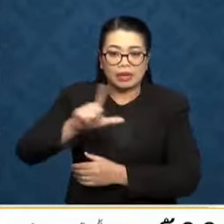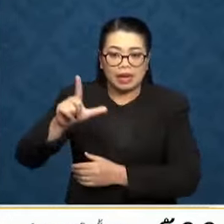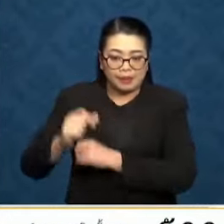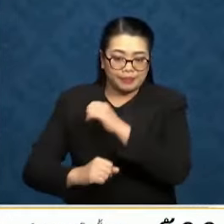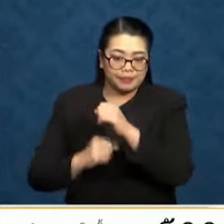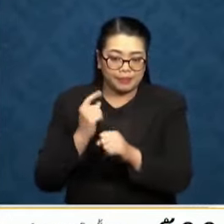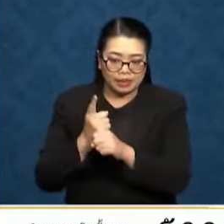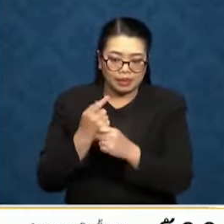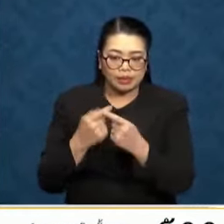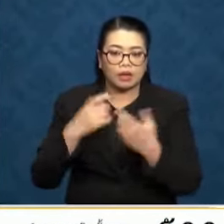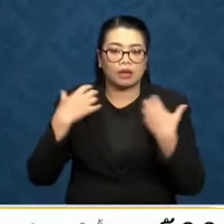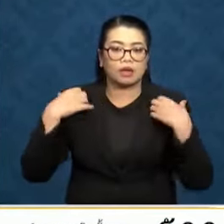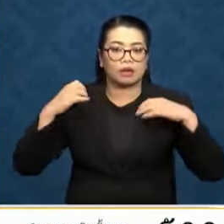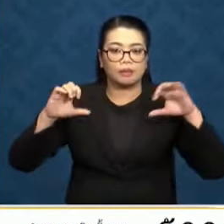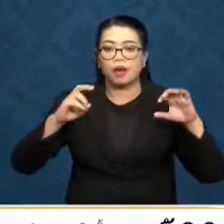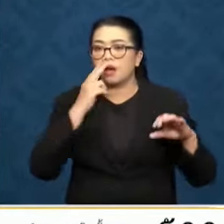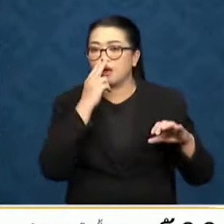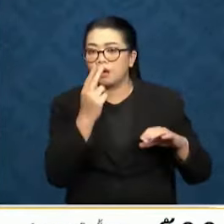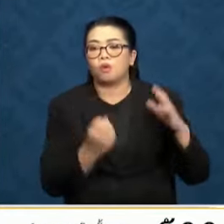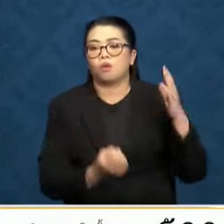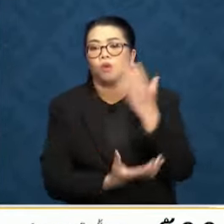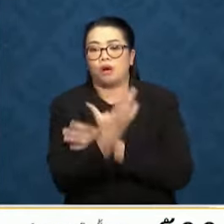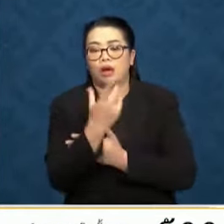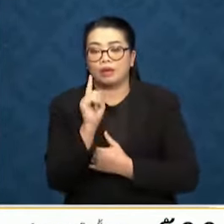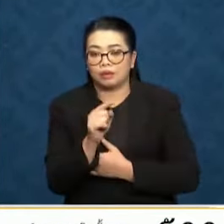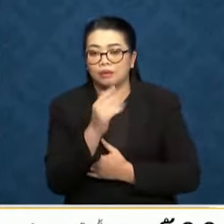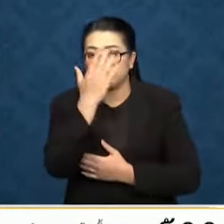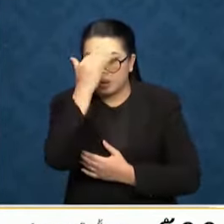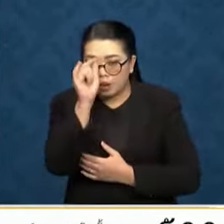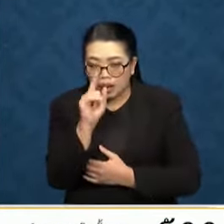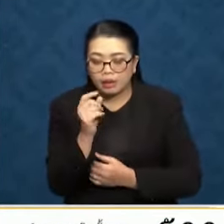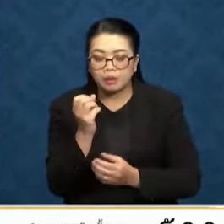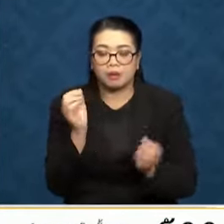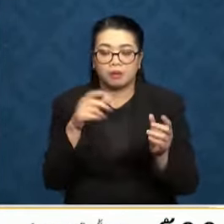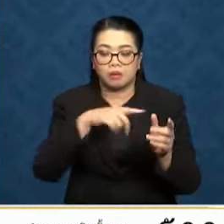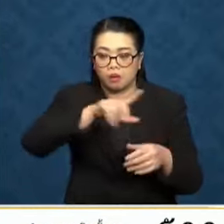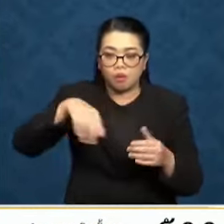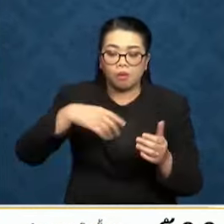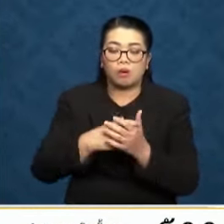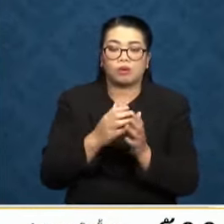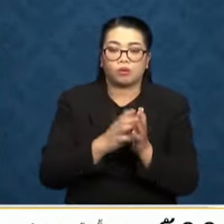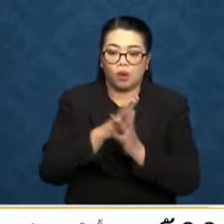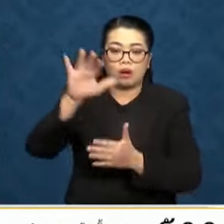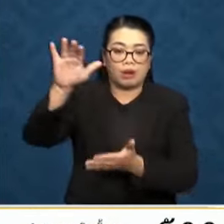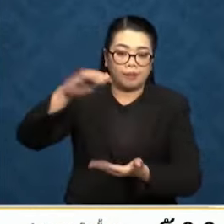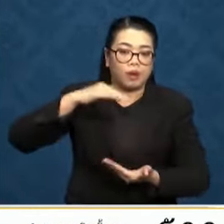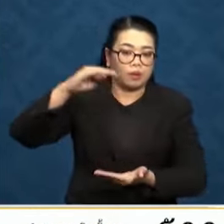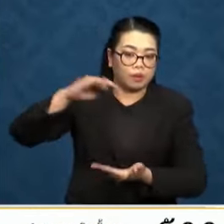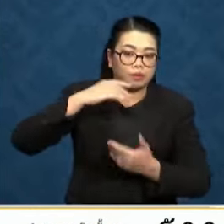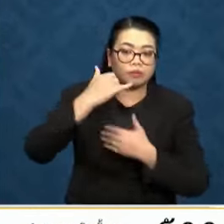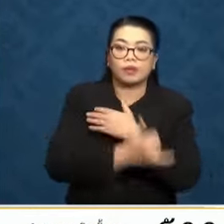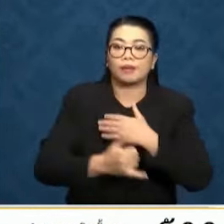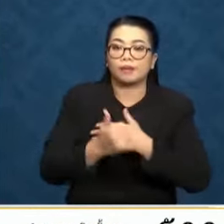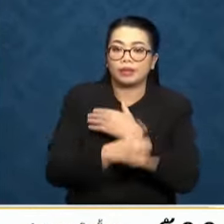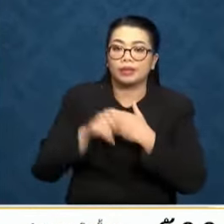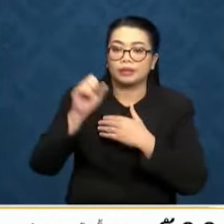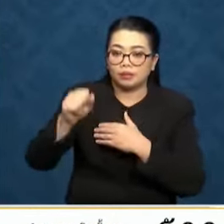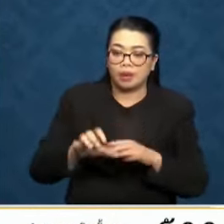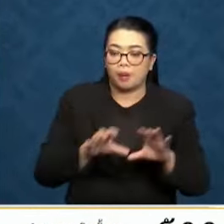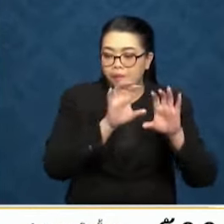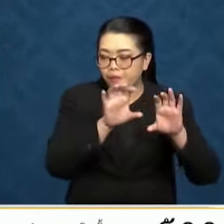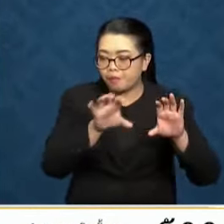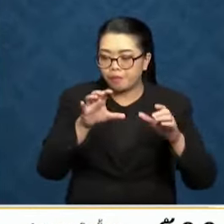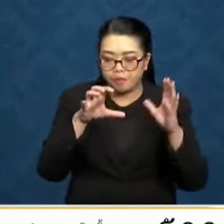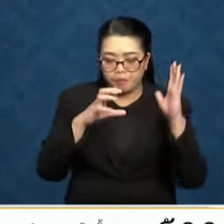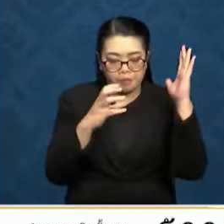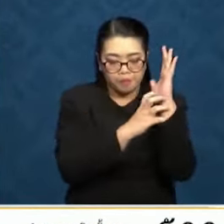มองเห็นนะคะมันคือโอกาสค่ะเพราะว่ามันคือดีมานทุกวันนี้เนี่ยเราต้องนำเข้าจากต่างประเทศถูกมั้ยคะจะซื้อซื้อกี่หมื่นตัวก็แล้ว